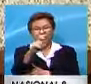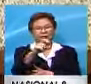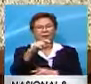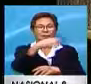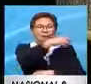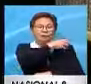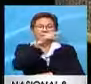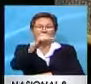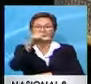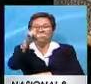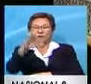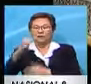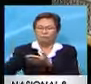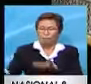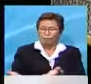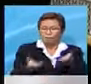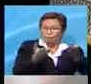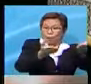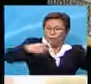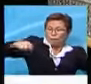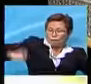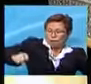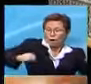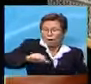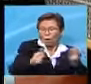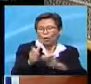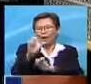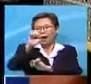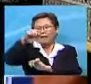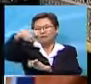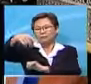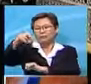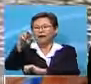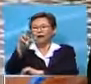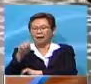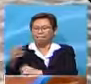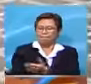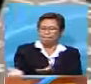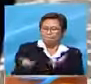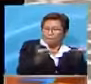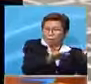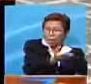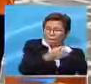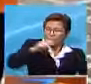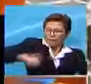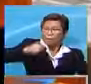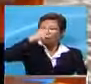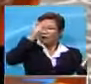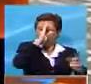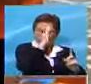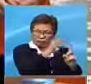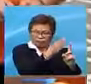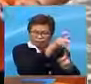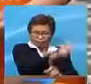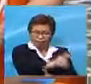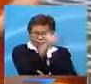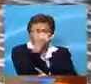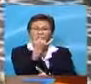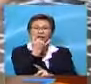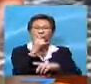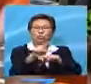glc yang dibawa ke mahkamah oleh suruhanjaya pencegahan rasuah Malaysia sprm atas tuduhan salahguna